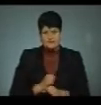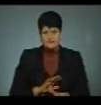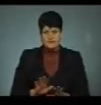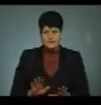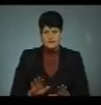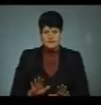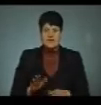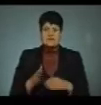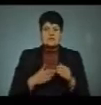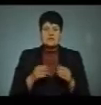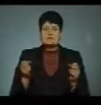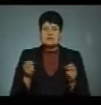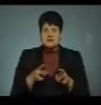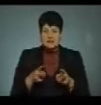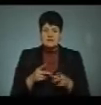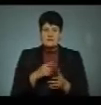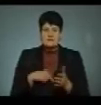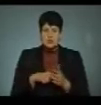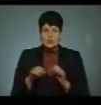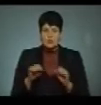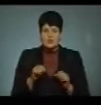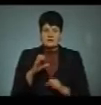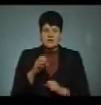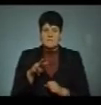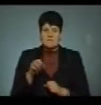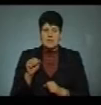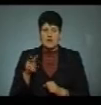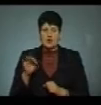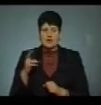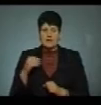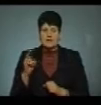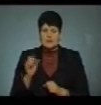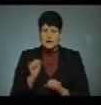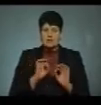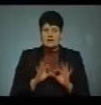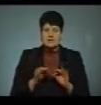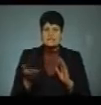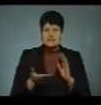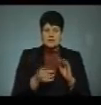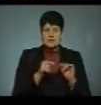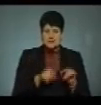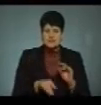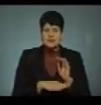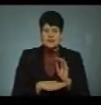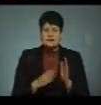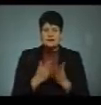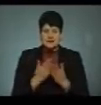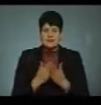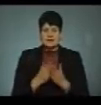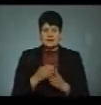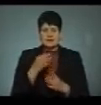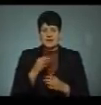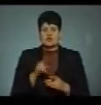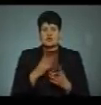Фахівець міського управління благоустрою та екології Світлана Молодецька розповідає, зрізують лише ті дерева, які визнали